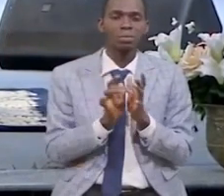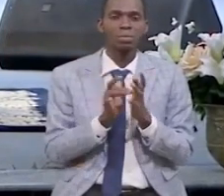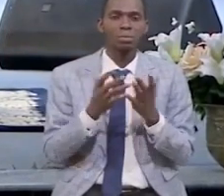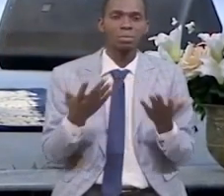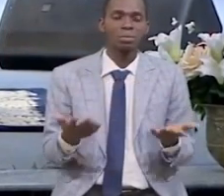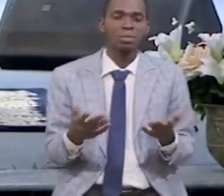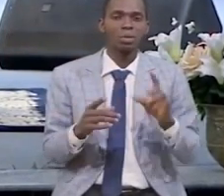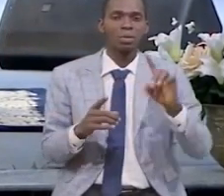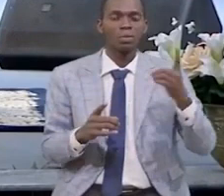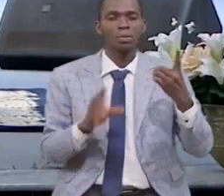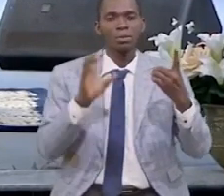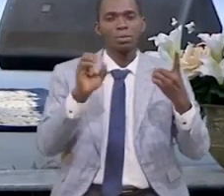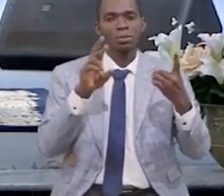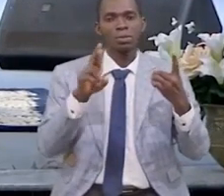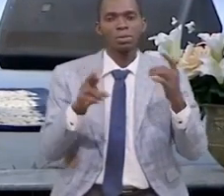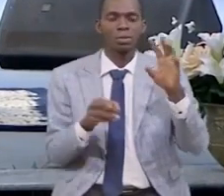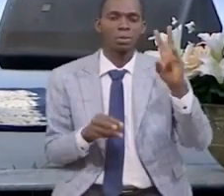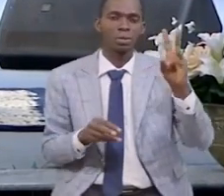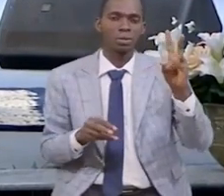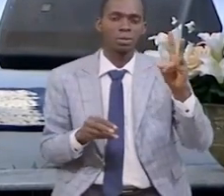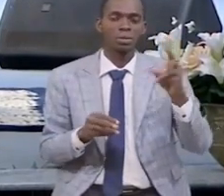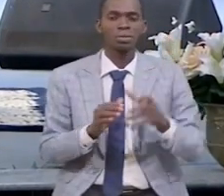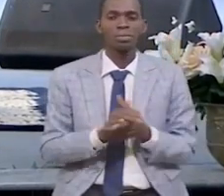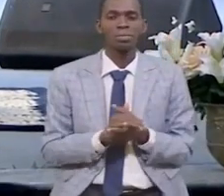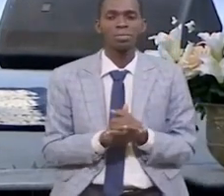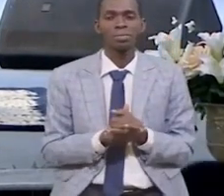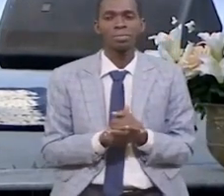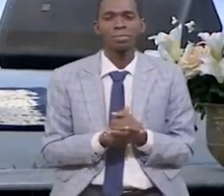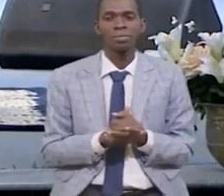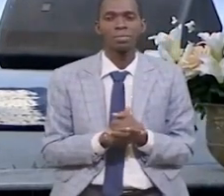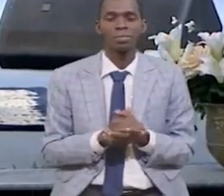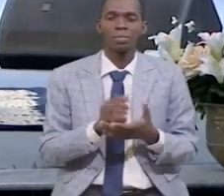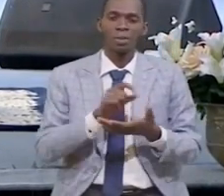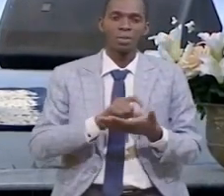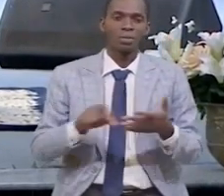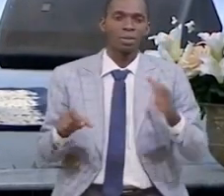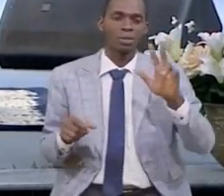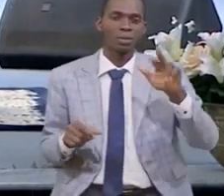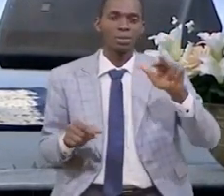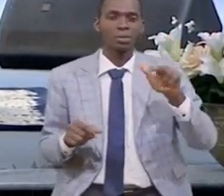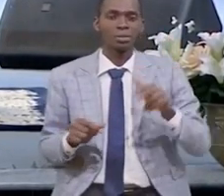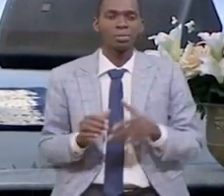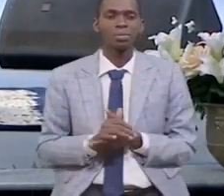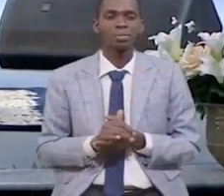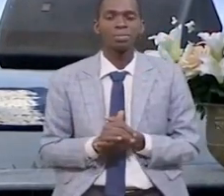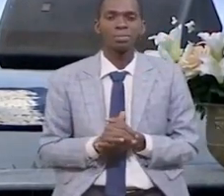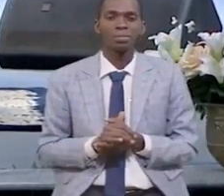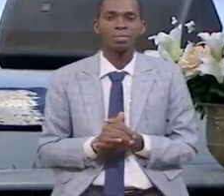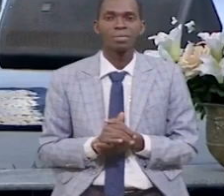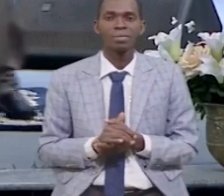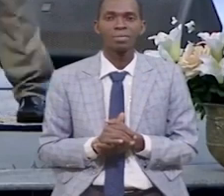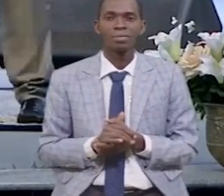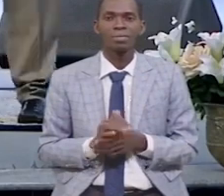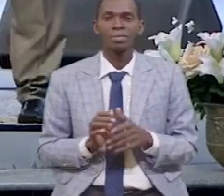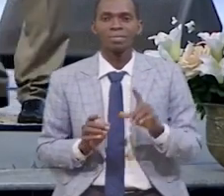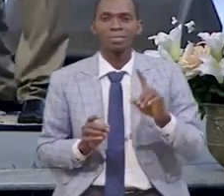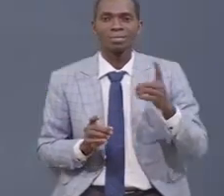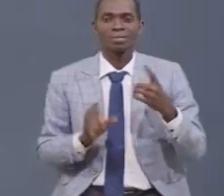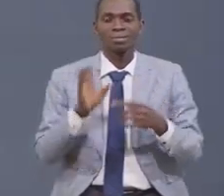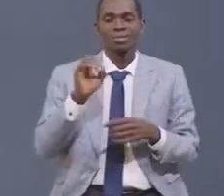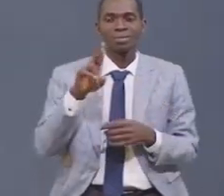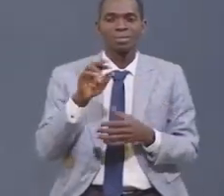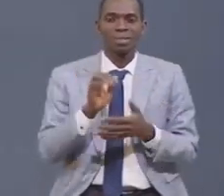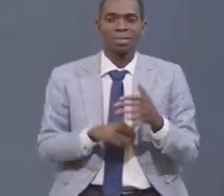16. మొదటి కొరింథీ పత్రిక 16వ అధ్యాయాన్ని మనం చూస్తే, reading from verse 13. 13వ వచనం నుంచి మనం చదువుతూ ఉన్నాం. It says, watch